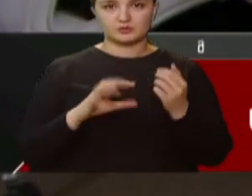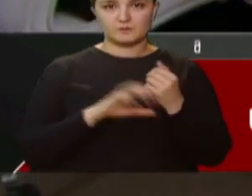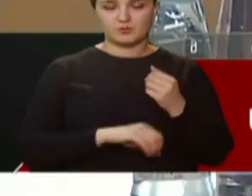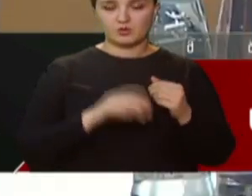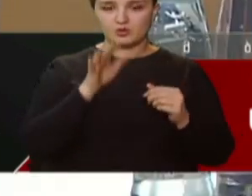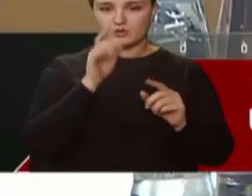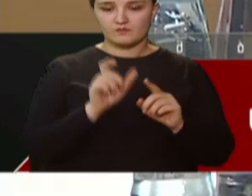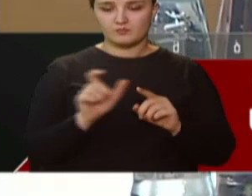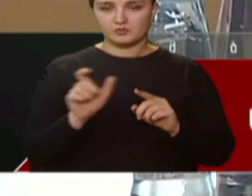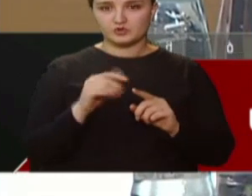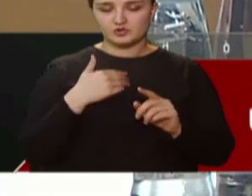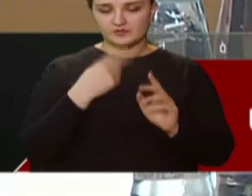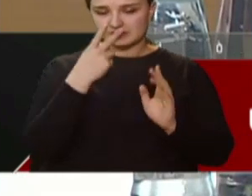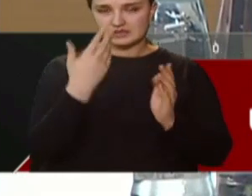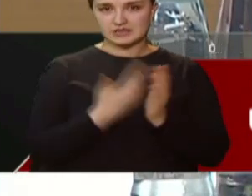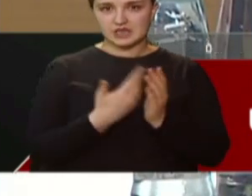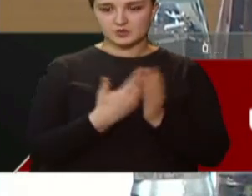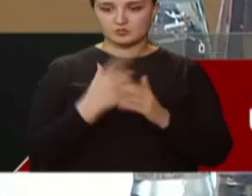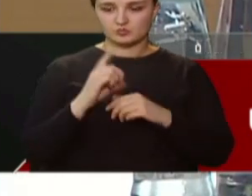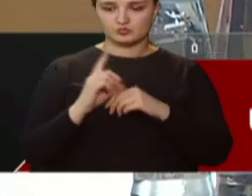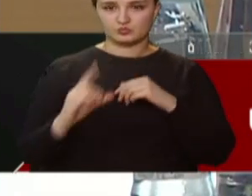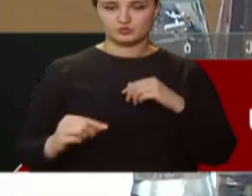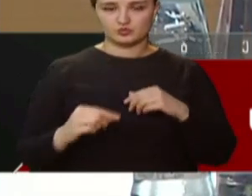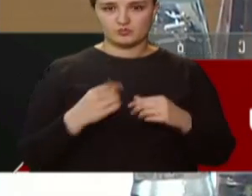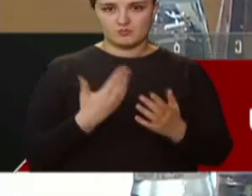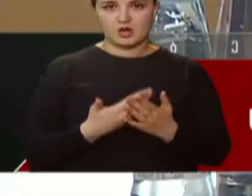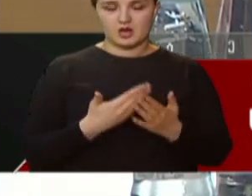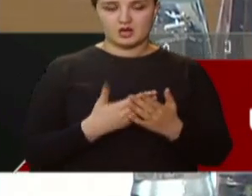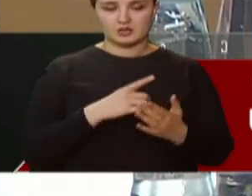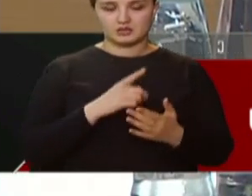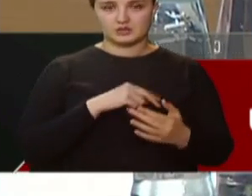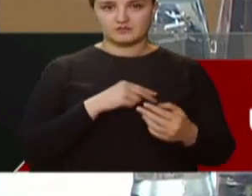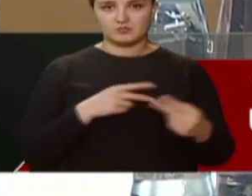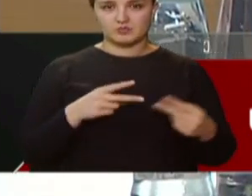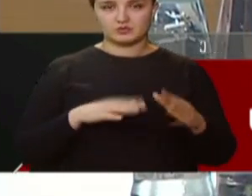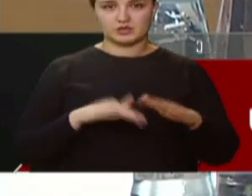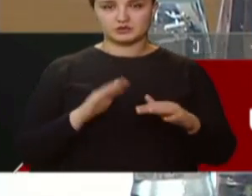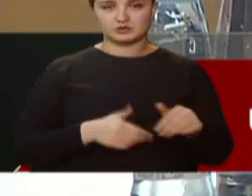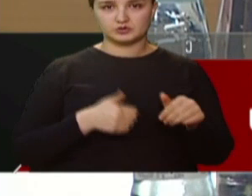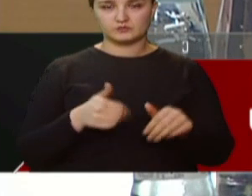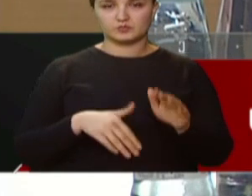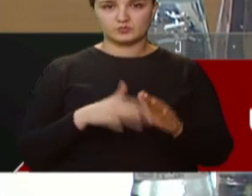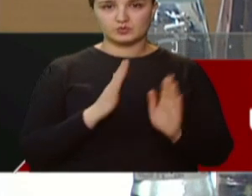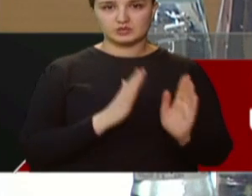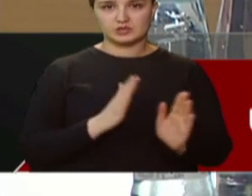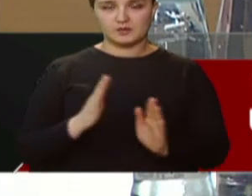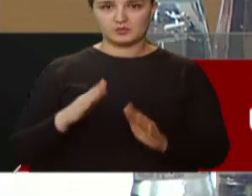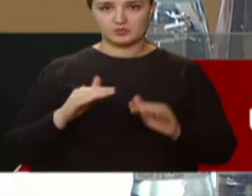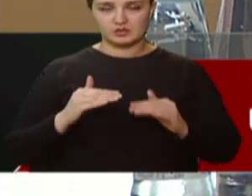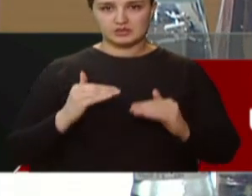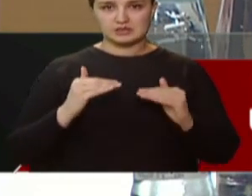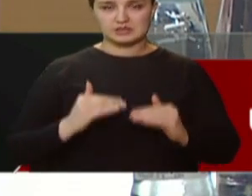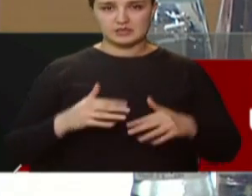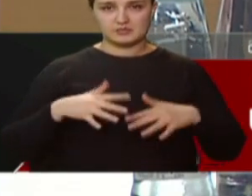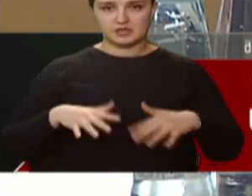სანიმუშო პარტნიორობით, ჩვენ ხელს შევუწყობთ უფრო სტაბილურ სამხრეთ კავკასიას. Ეს არის